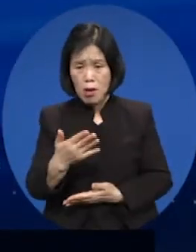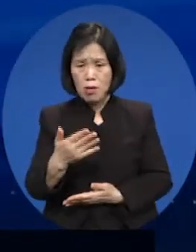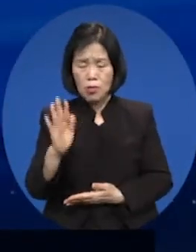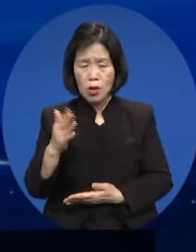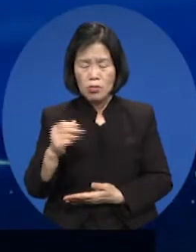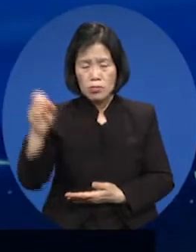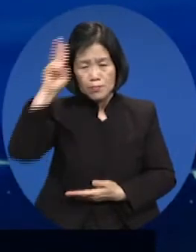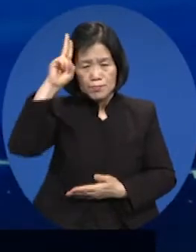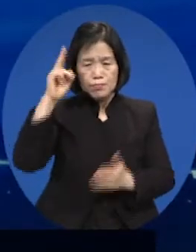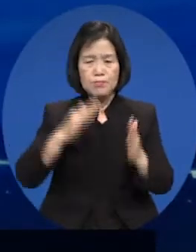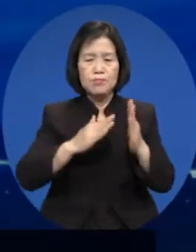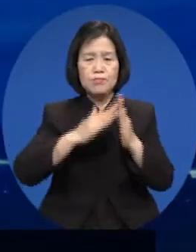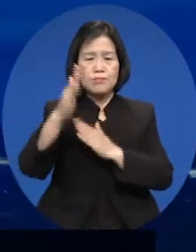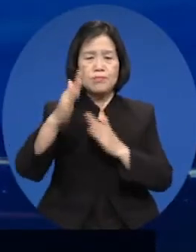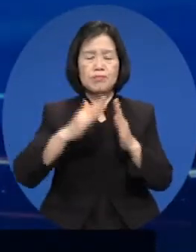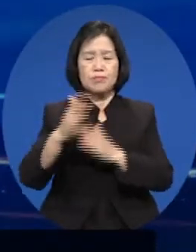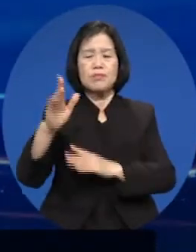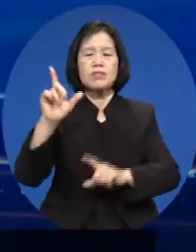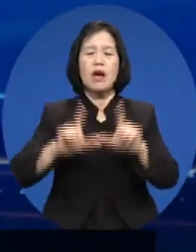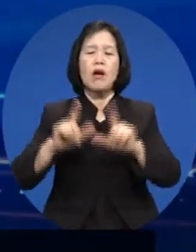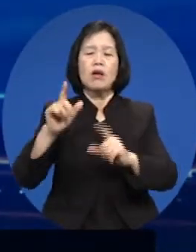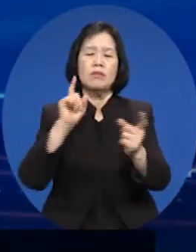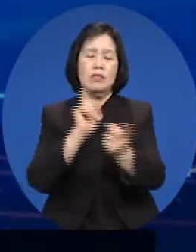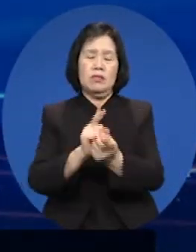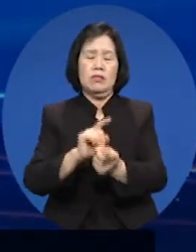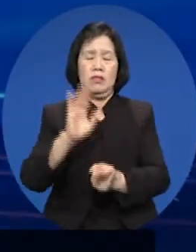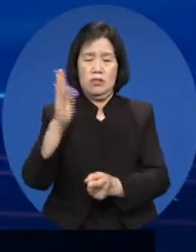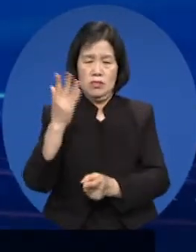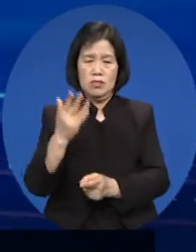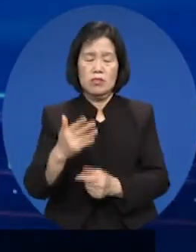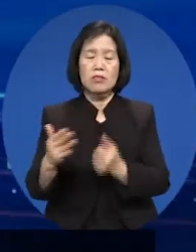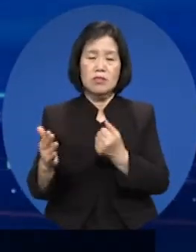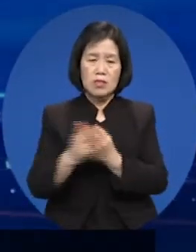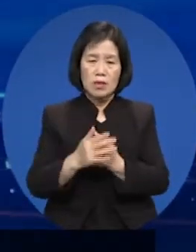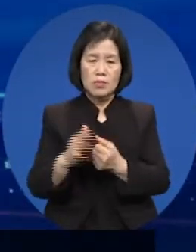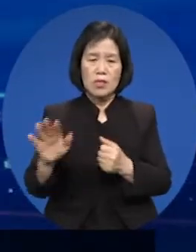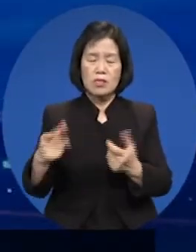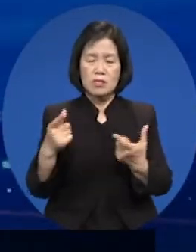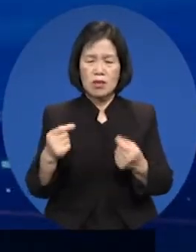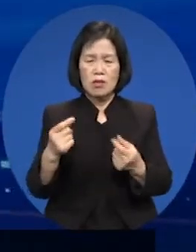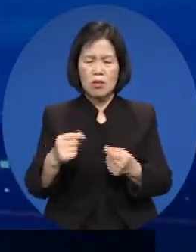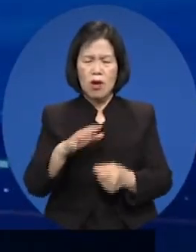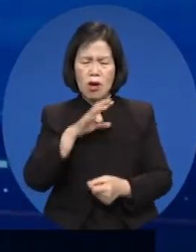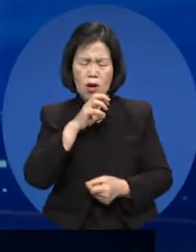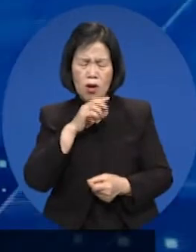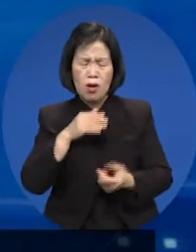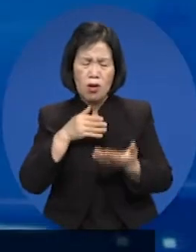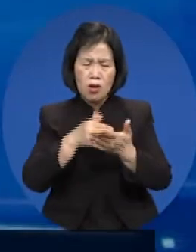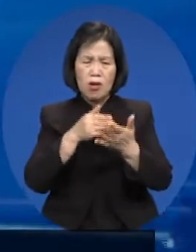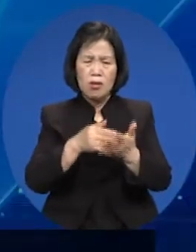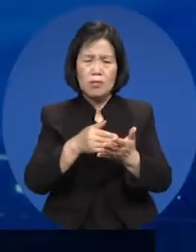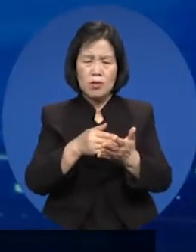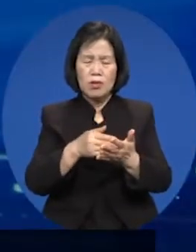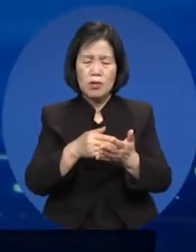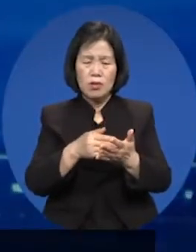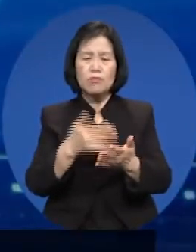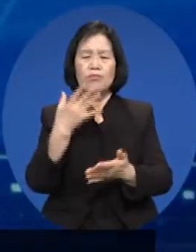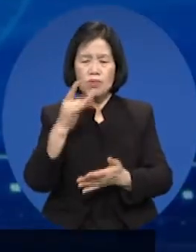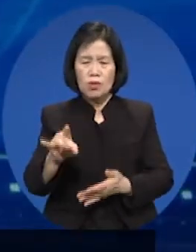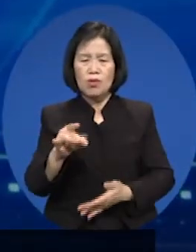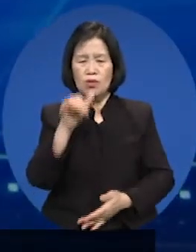갑자기 이사를 해야 되는 그런 상황에 처하게 된 거죠. 그렇기 때문에 이렇게 읍소하시는 부분, 뭐 일리가 있다는